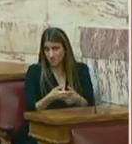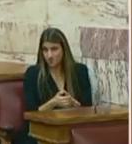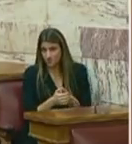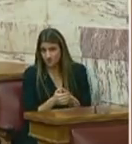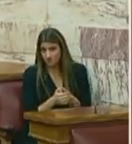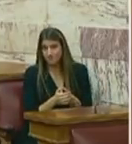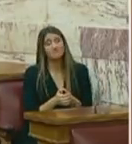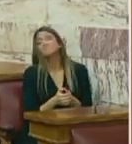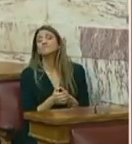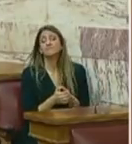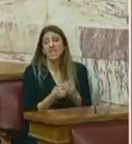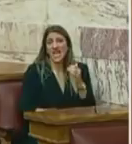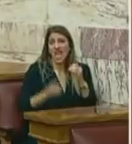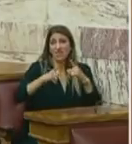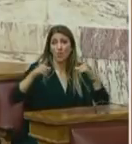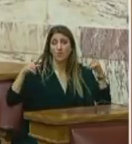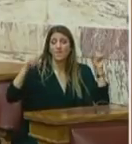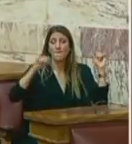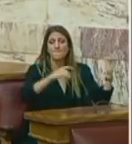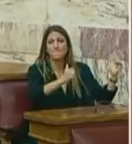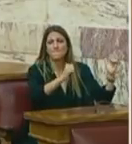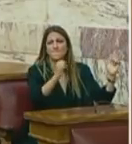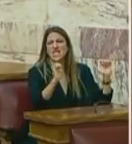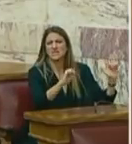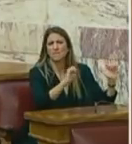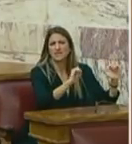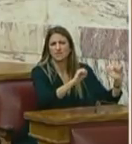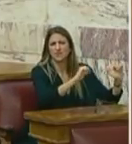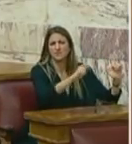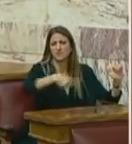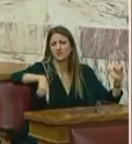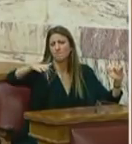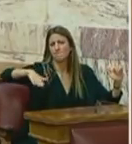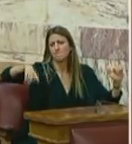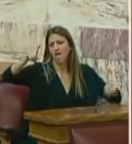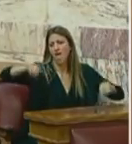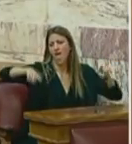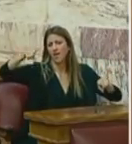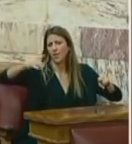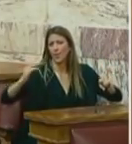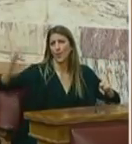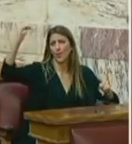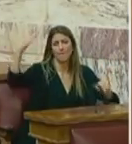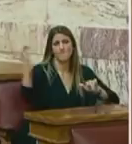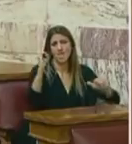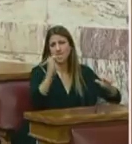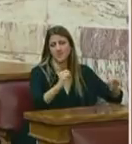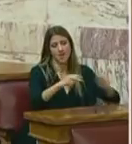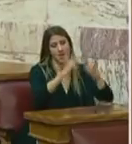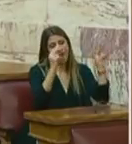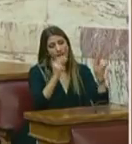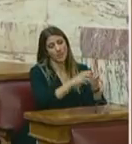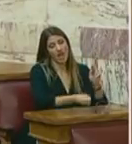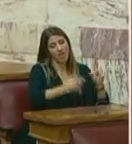κάτω από τις ισχυρές πιέσεις που δέχεται από τους βαρώνους του κόμματός του, οι οποίοι είναι αυτοί